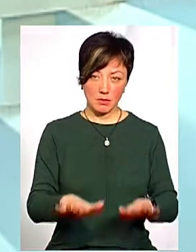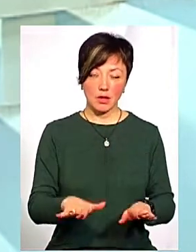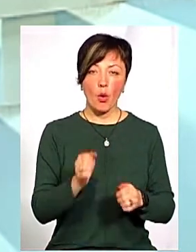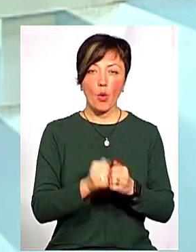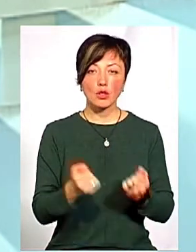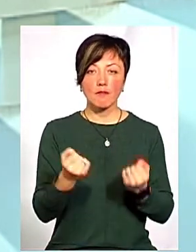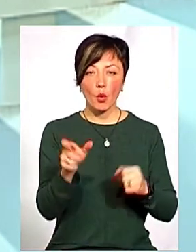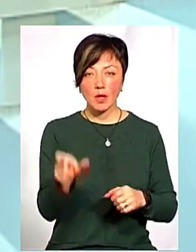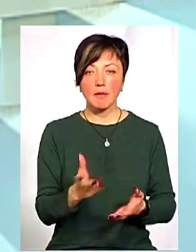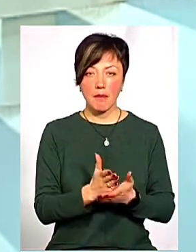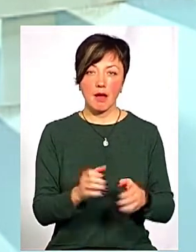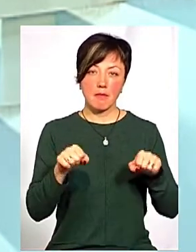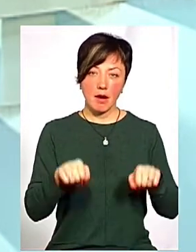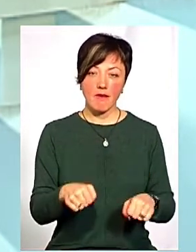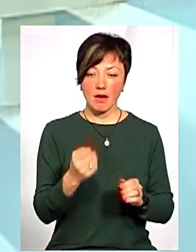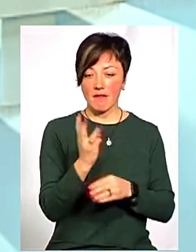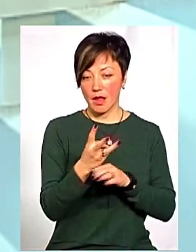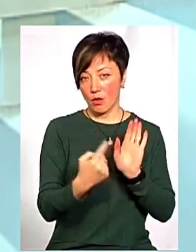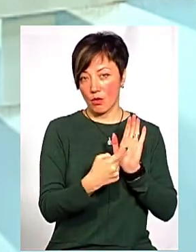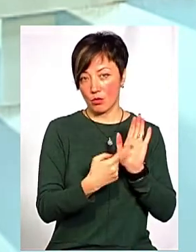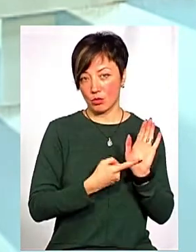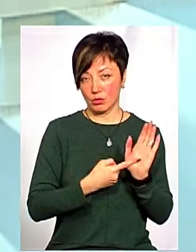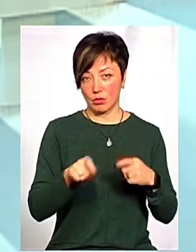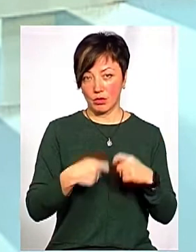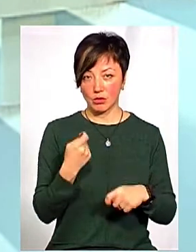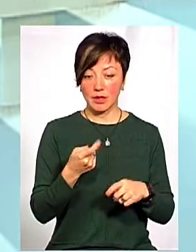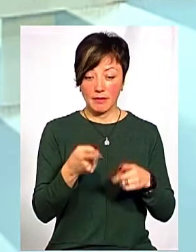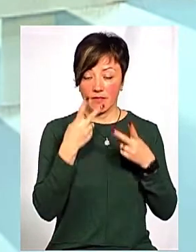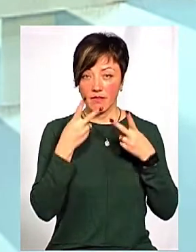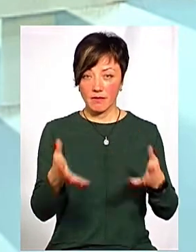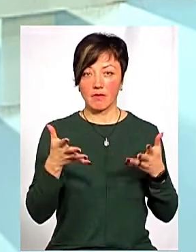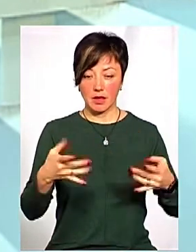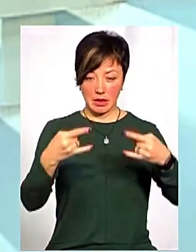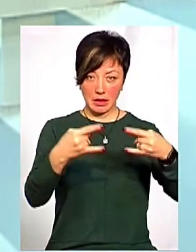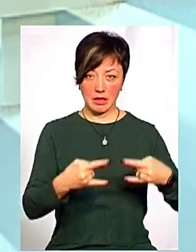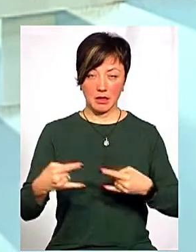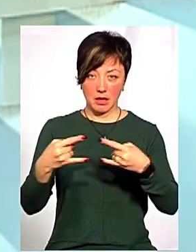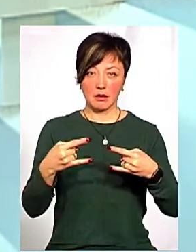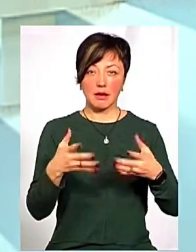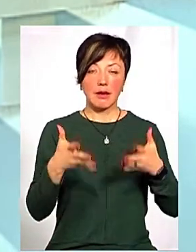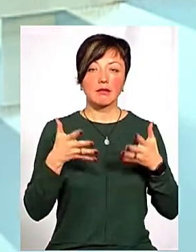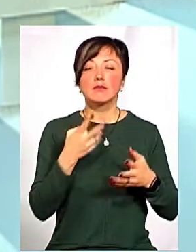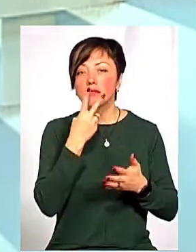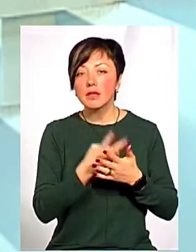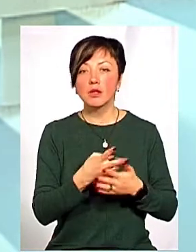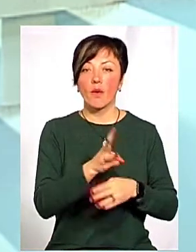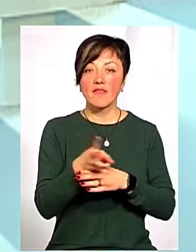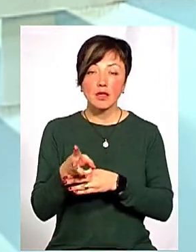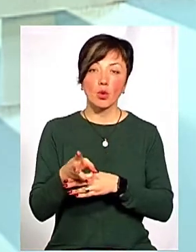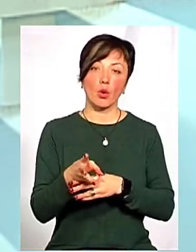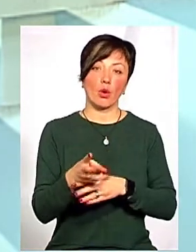справи кожен водій має право ознайомитися з відеодоказом правопорушення, де на лазерному приладі, на екрані, на моніторі буде чітко видно